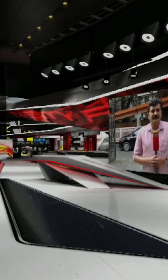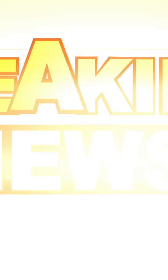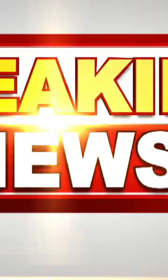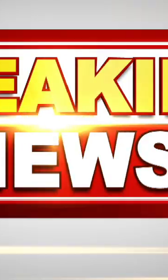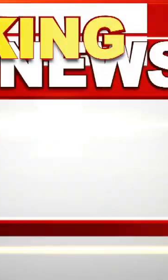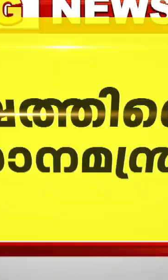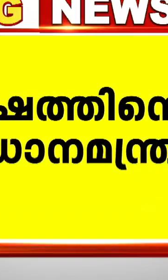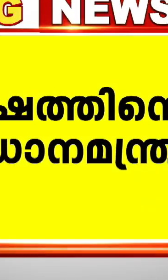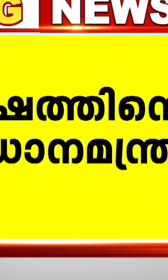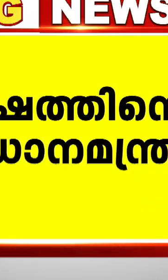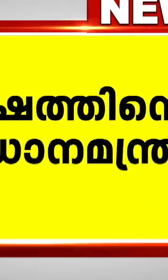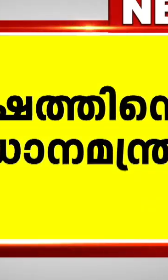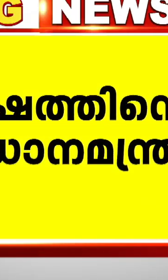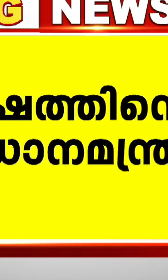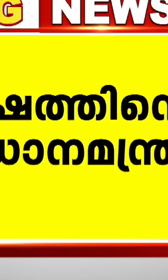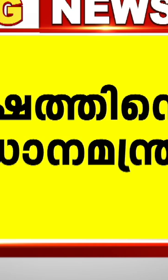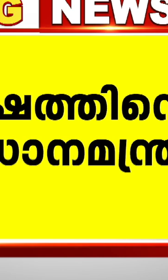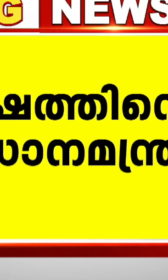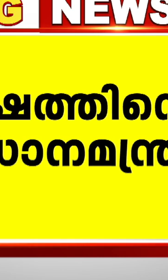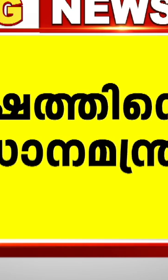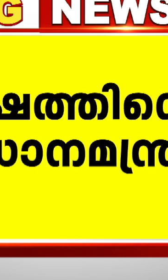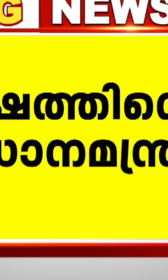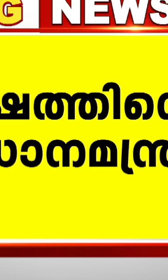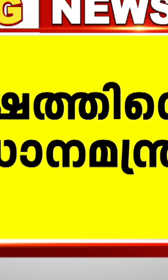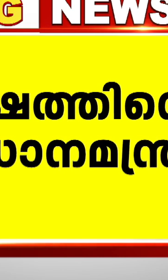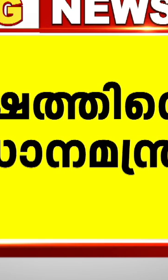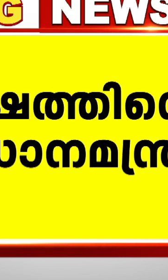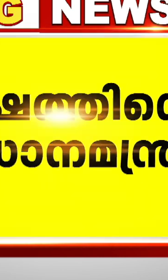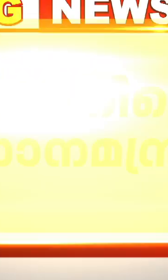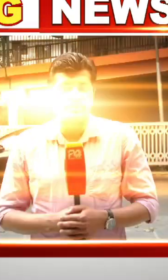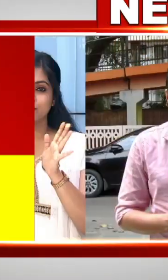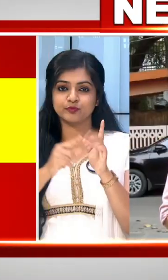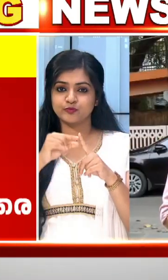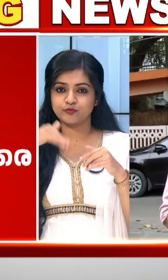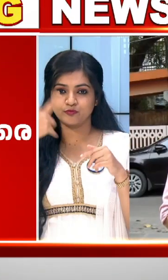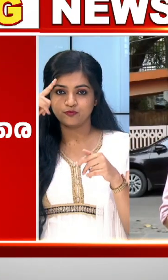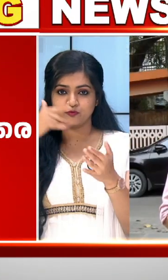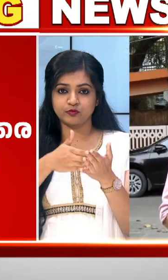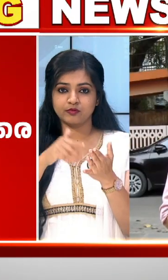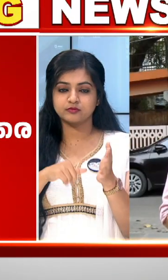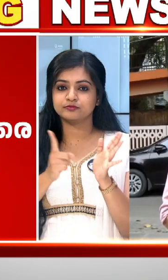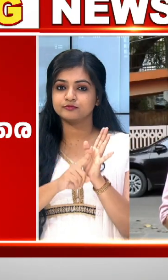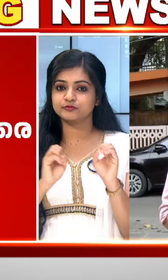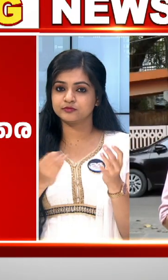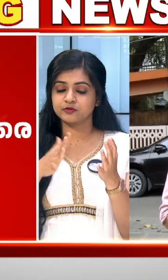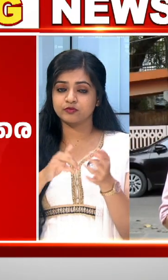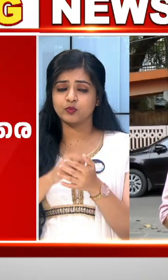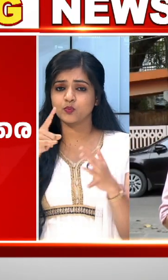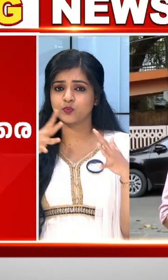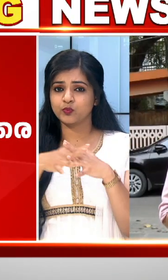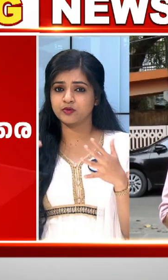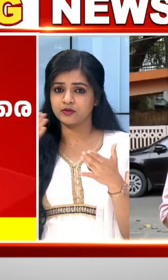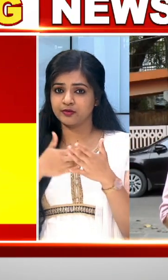പ്രവിധ, പ്രധാനമന്ത്രി നരേന്ദ്രമോദി പശ്ചിമ ബംഗാളിലെ പ്രചരണ പരിപാടികൾക്ക് ഇന്ന് തുടക്കം കുറിച്ചിരിക്കുകയാണ്. ഈ ഒരു ആഴ്ചക്കിടെ